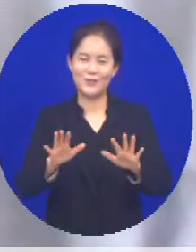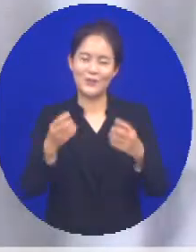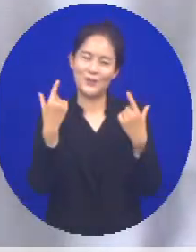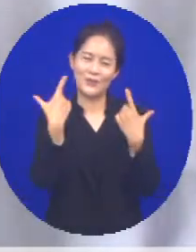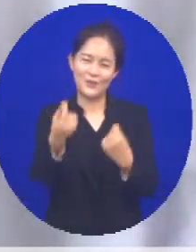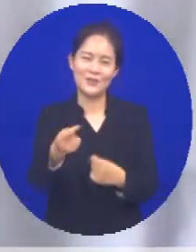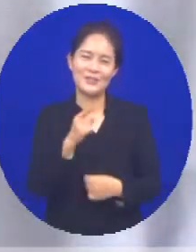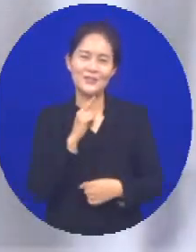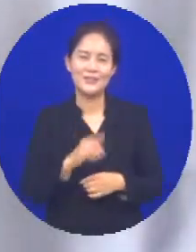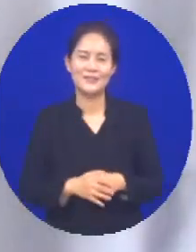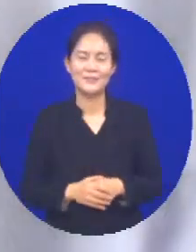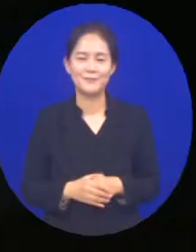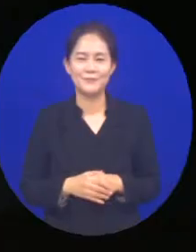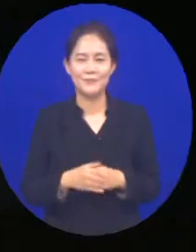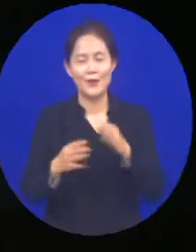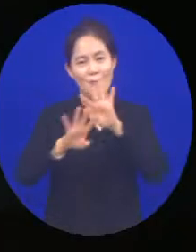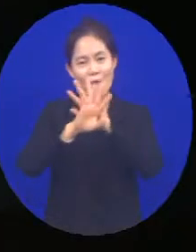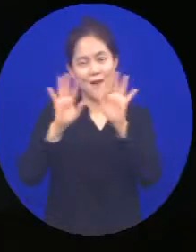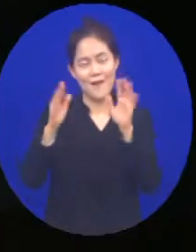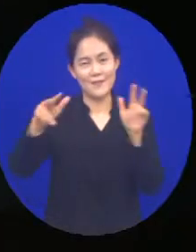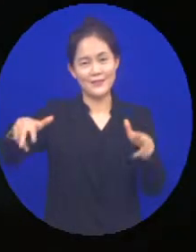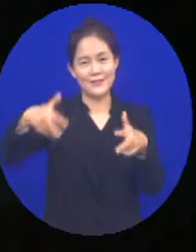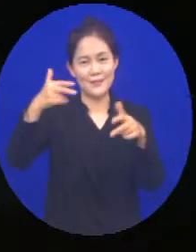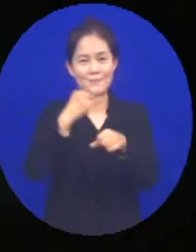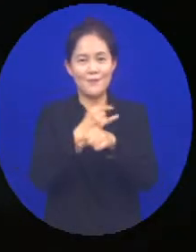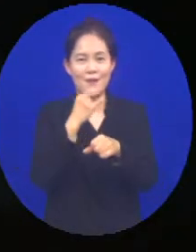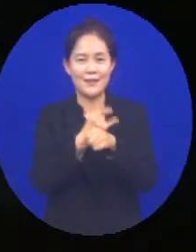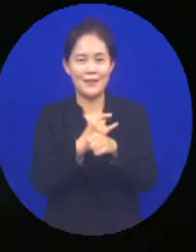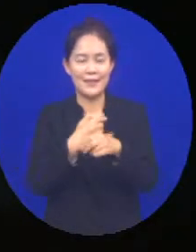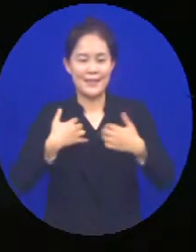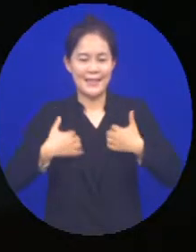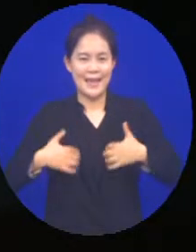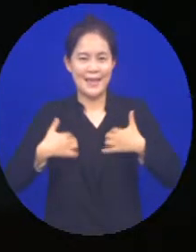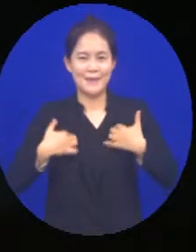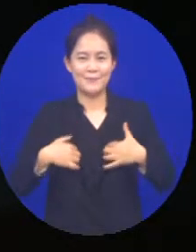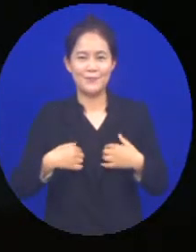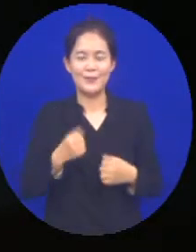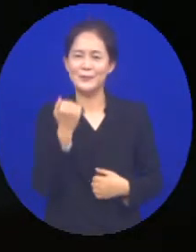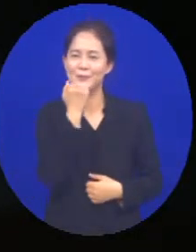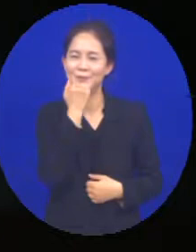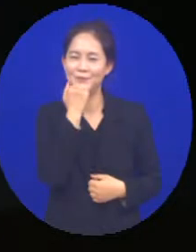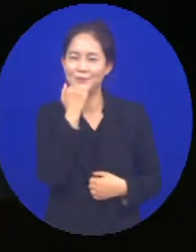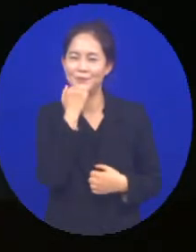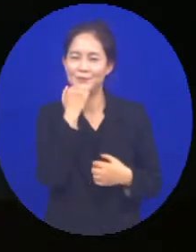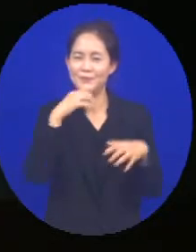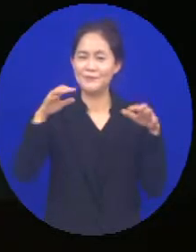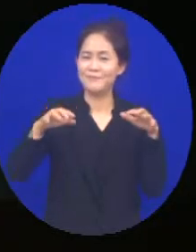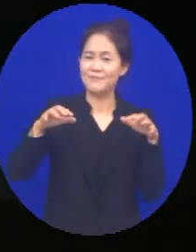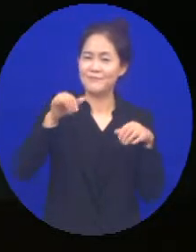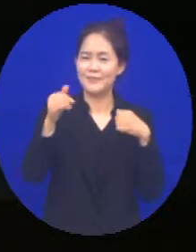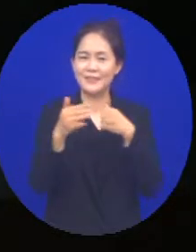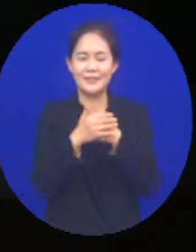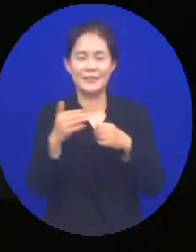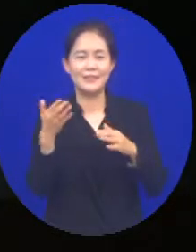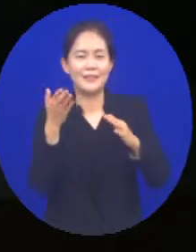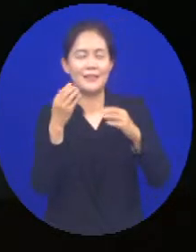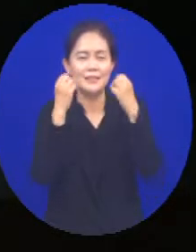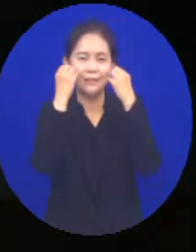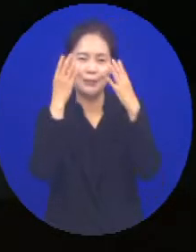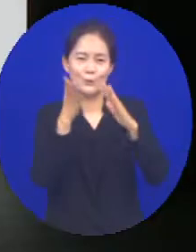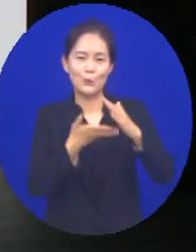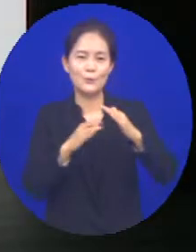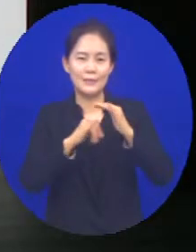복구하기 화면을 통해 진행되는 문 심 전 심 게임에서 영상을 커졌고 신규